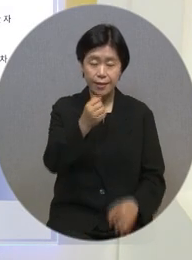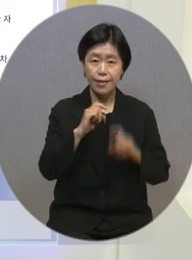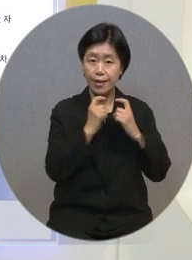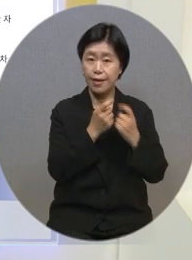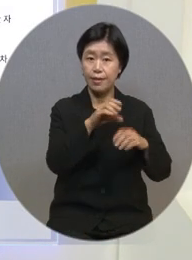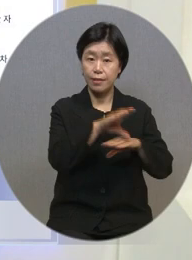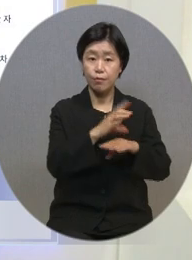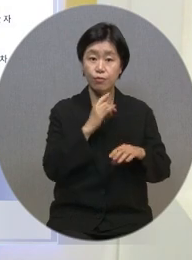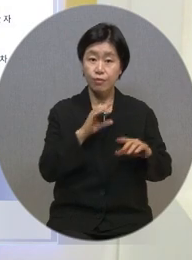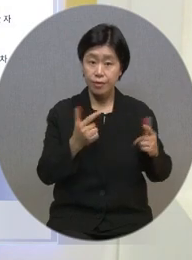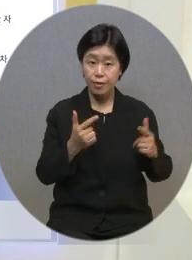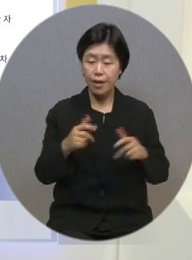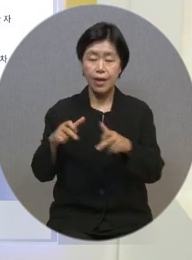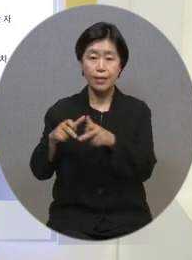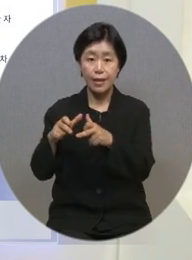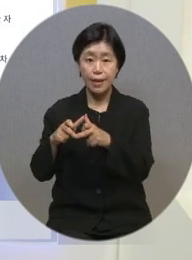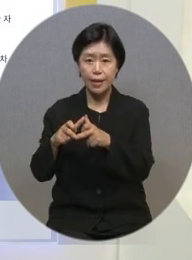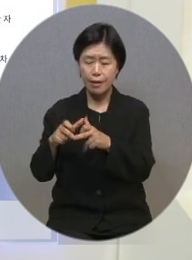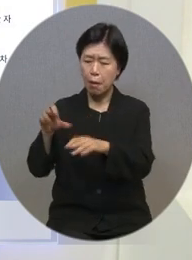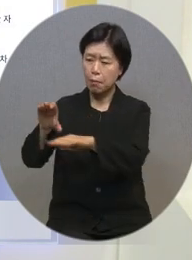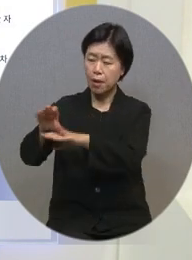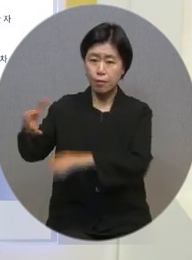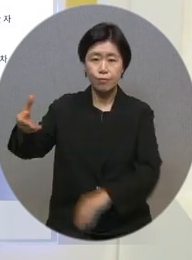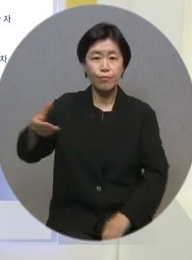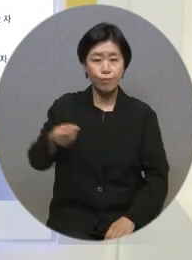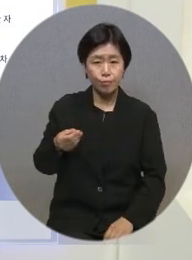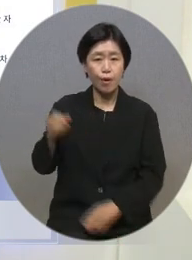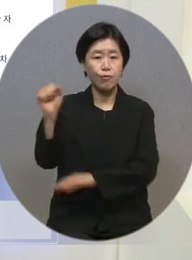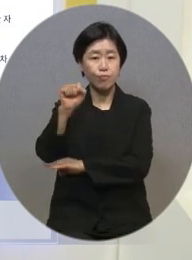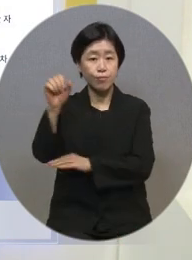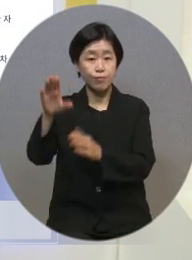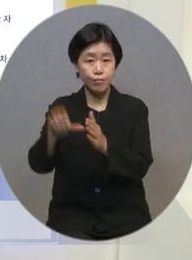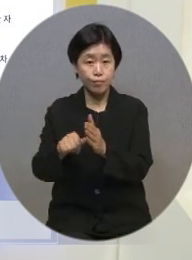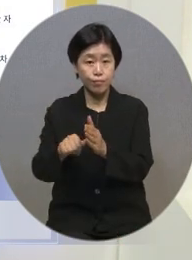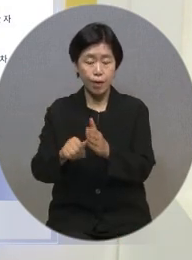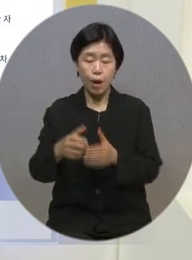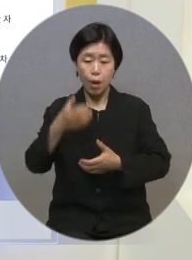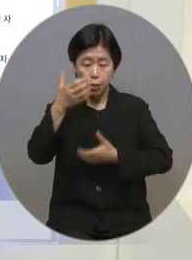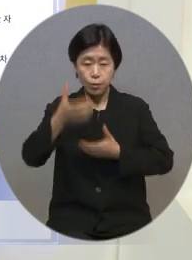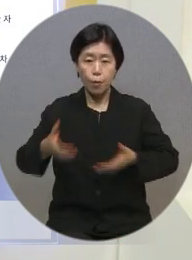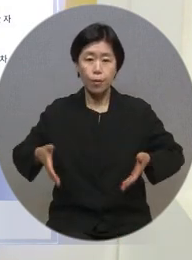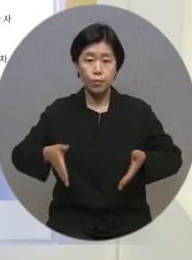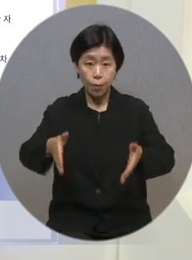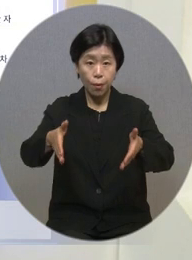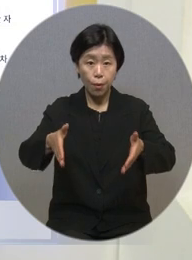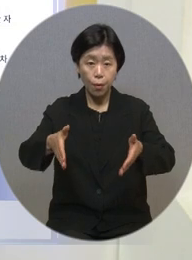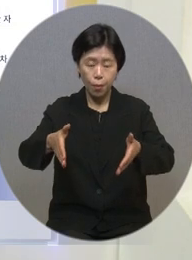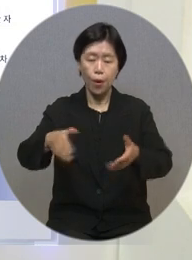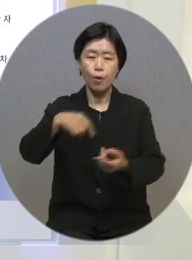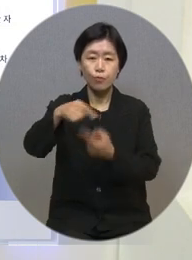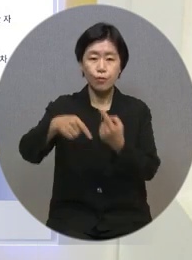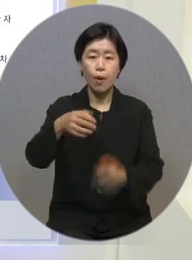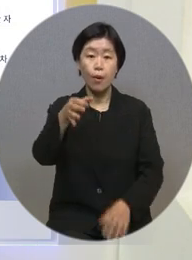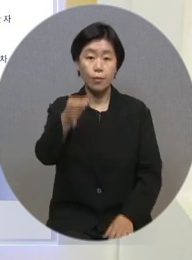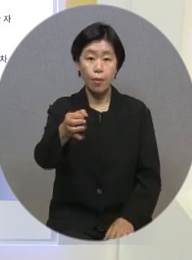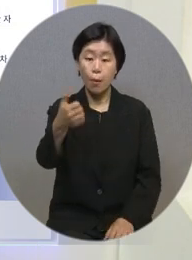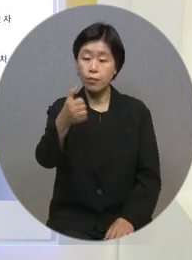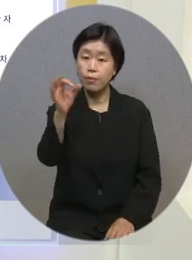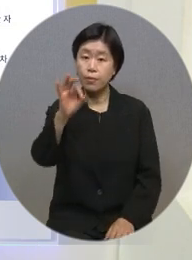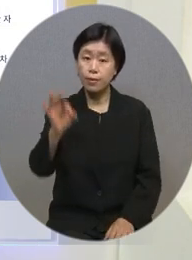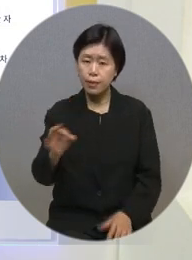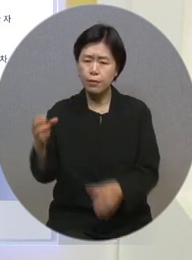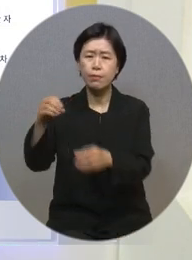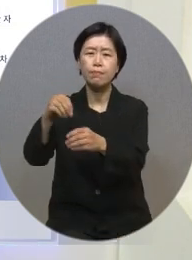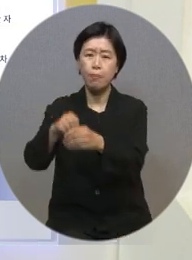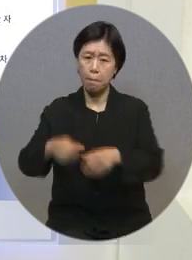아니라 장애인이 차량을 임차해서 사용하는 경우에도이 고속도로 통행료 50% 감면 대상에 포함해야